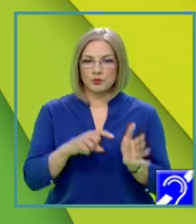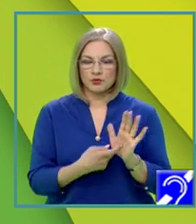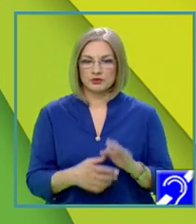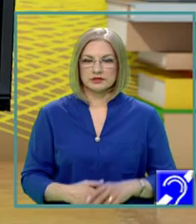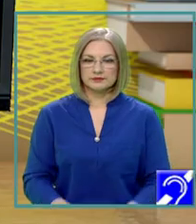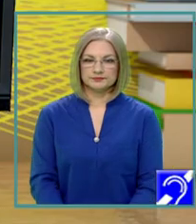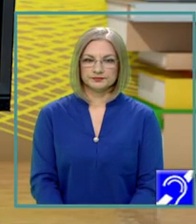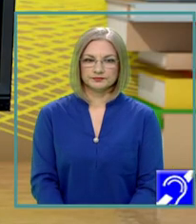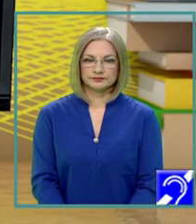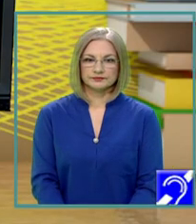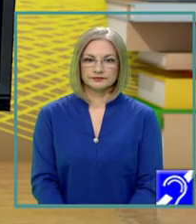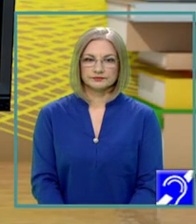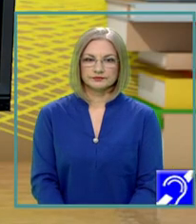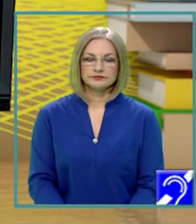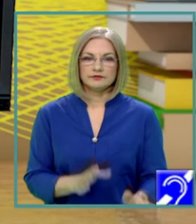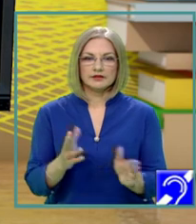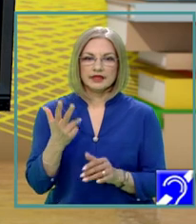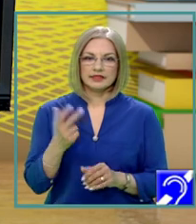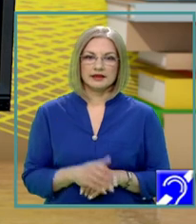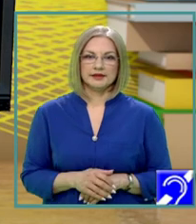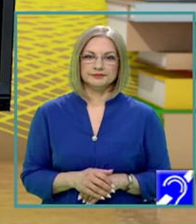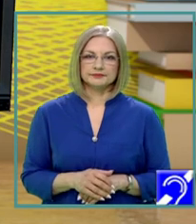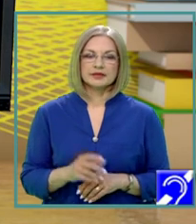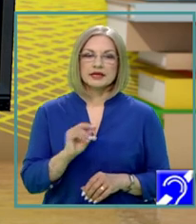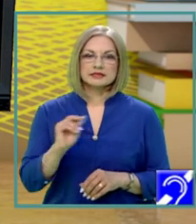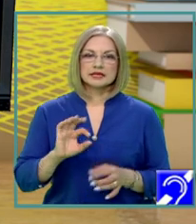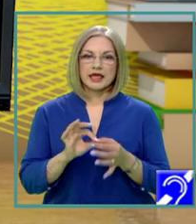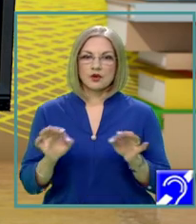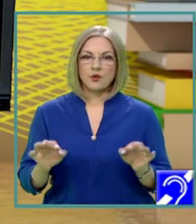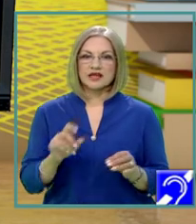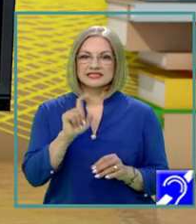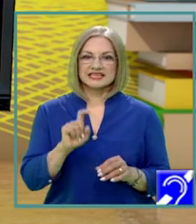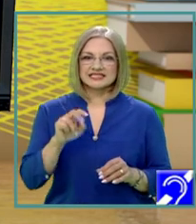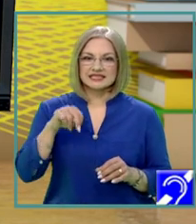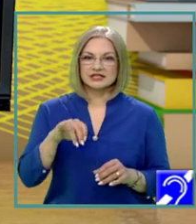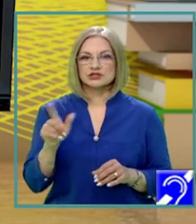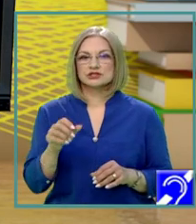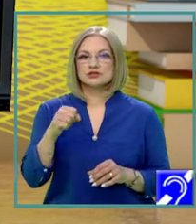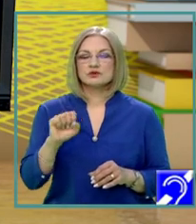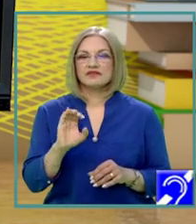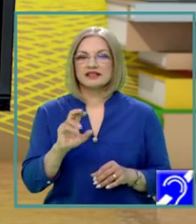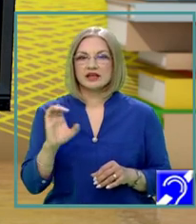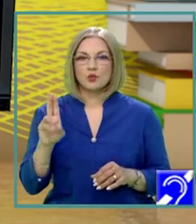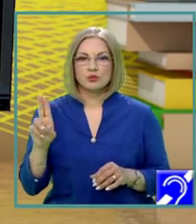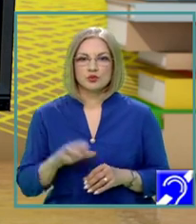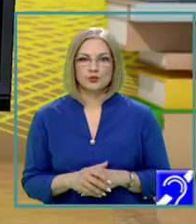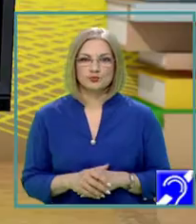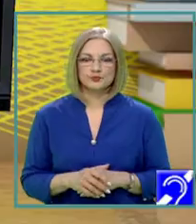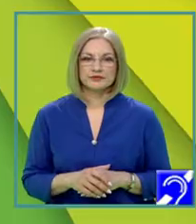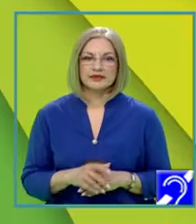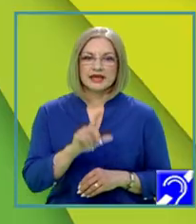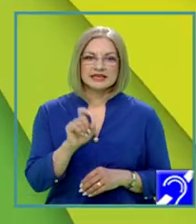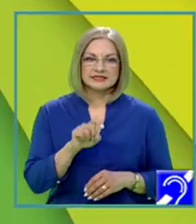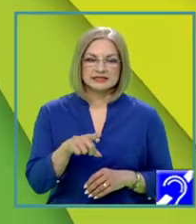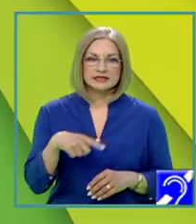punct trecem la subiectul trei Scrieți ecuația reacției dintre zinc și sulfat de cupru zinc